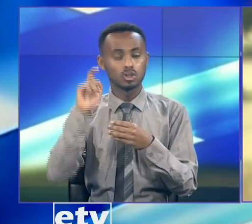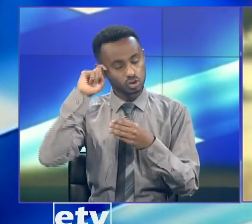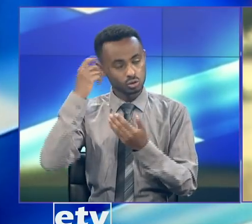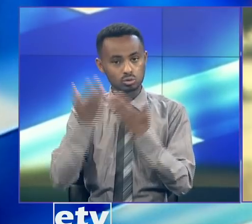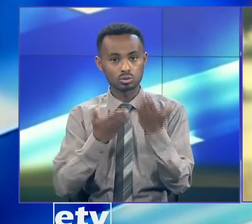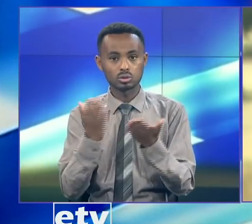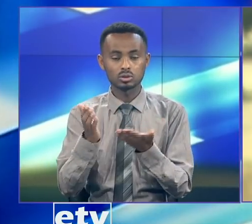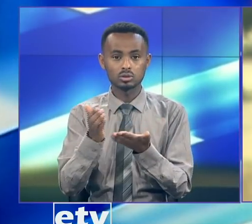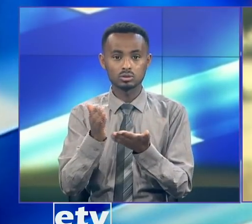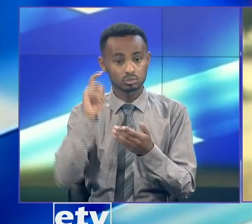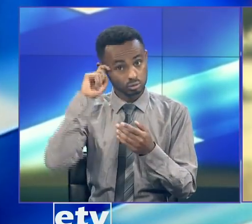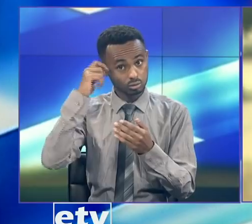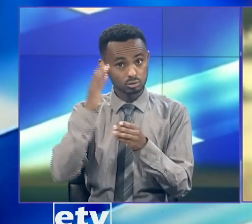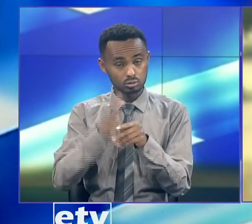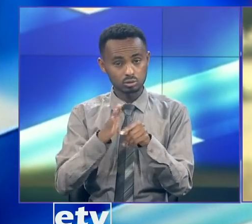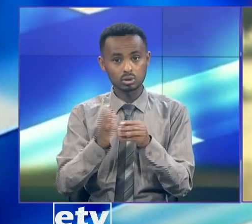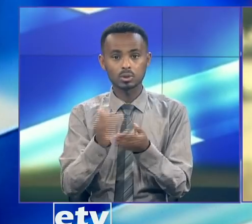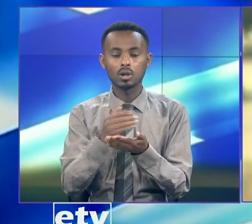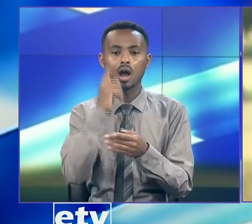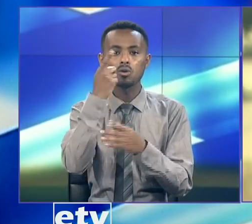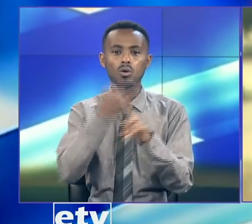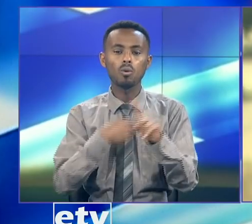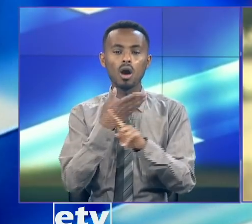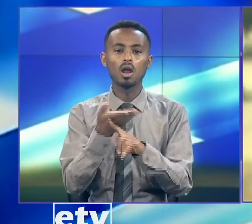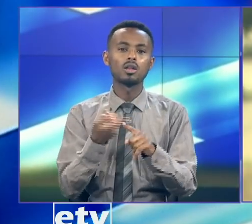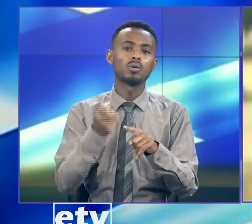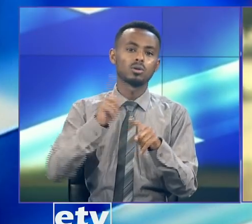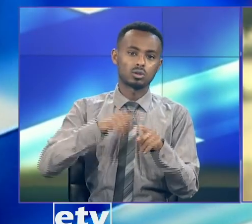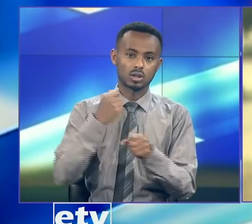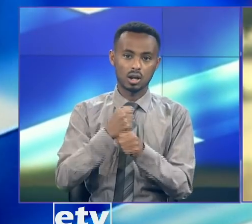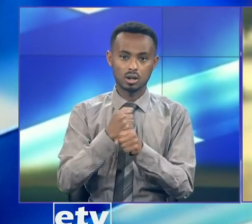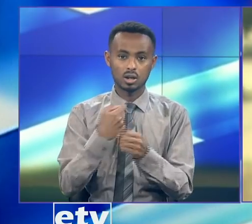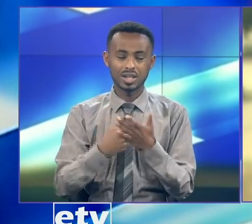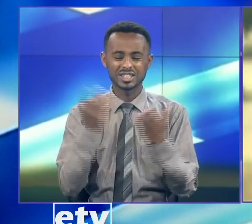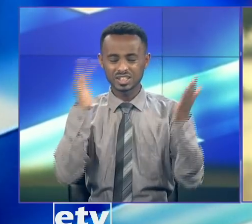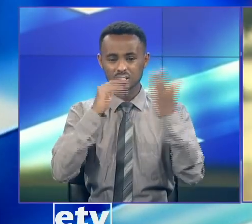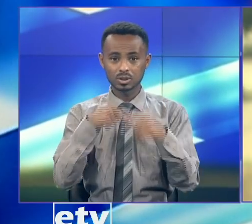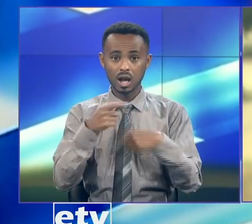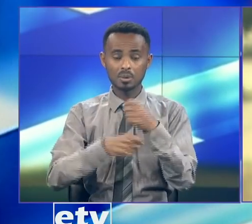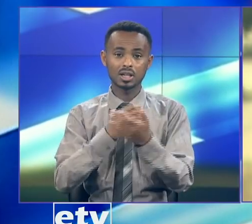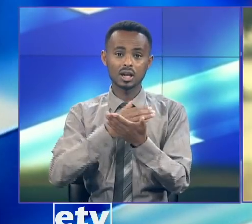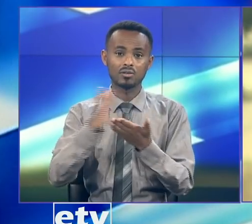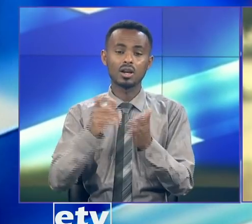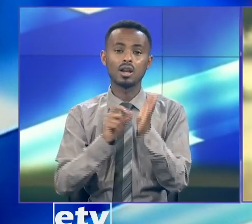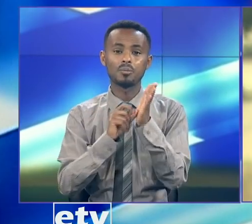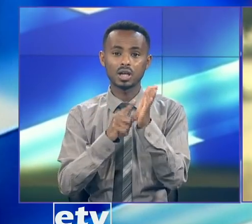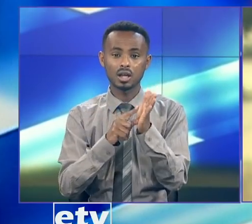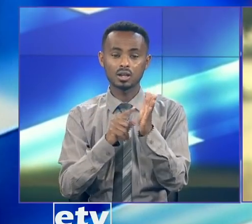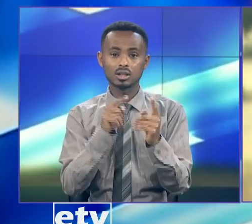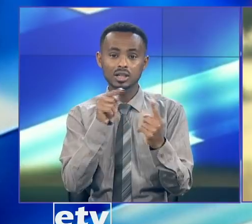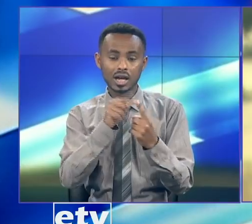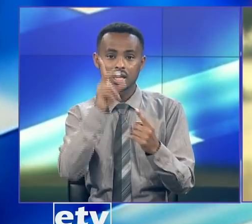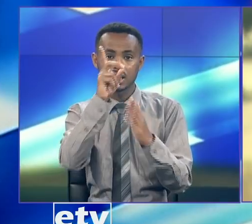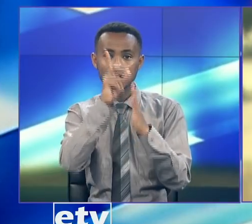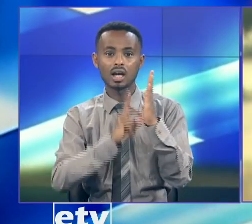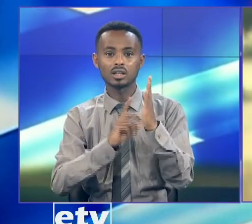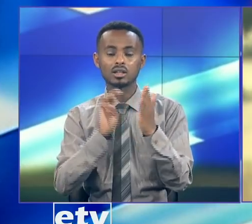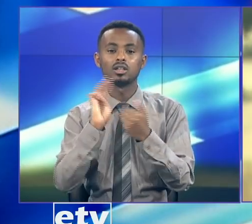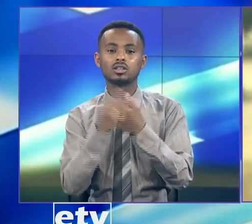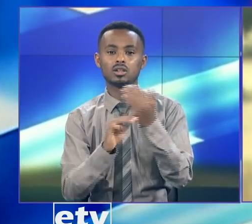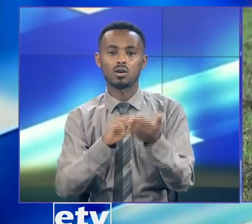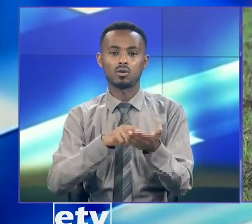ይሰበስባል። አንድ ወር ነው ያለችው። ከአንድ ወር በኋላ ወደ ምህር ይመለሳል። ይህንን ችግር ዘንድሮ ቀርፈን ለምሳሌ እስከ የካቲት ስንዴው